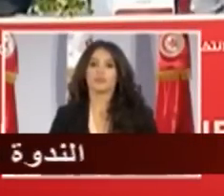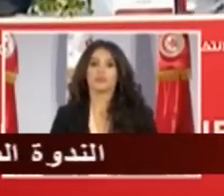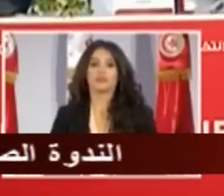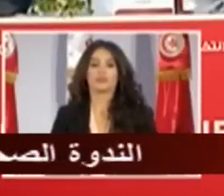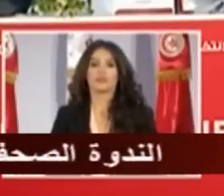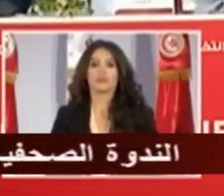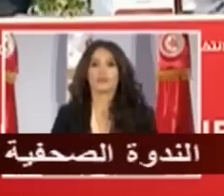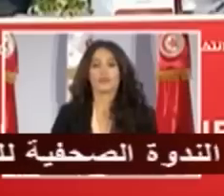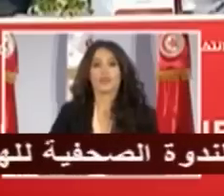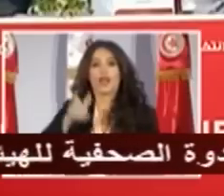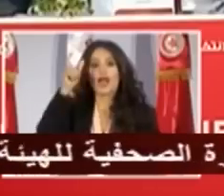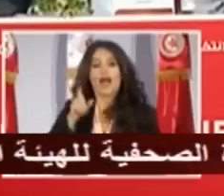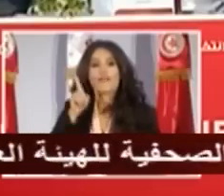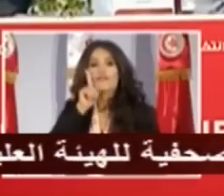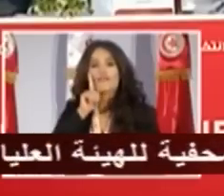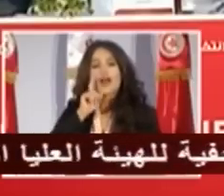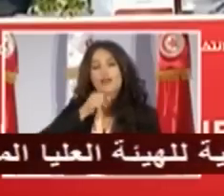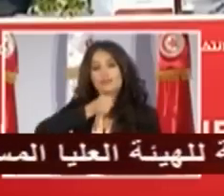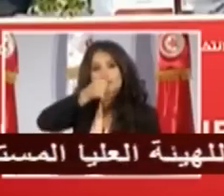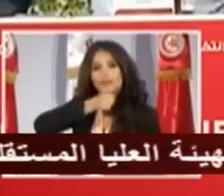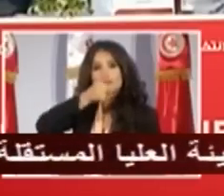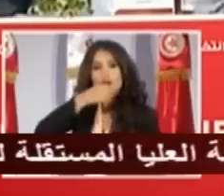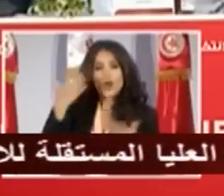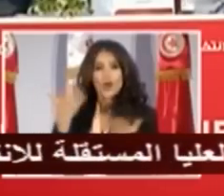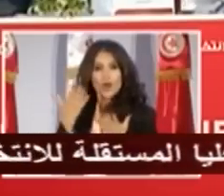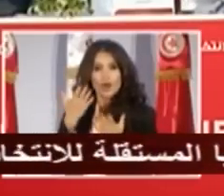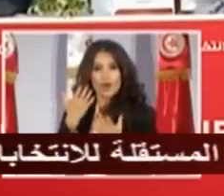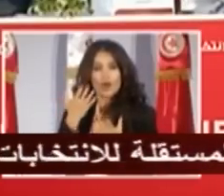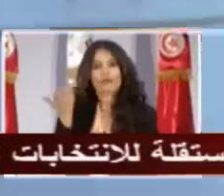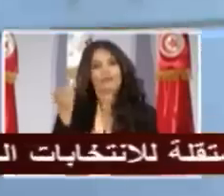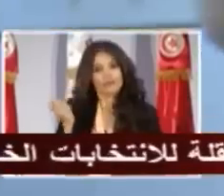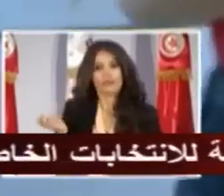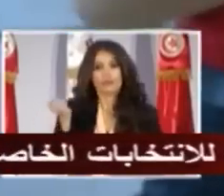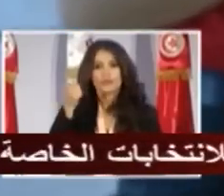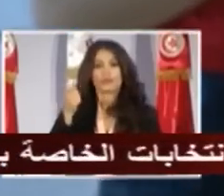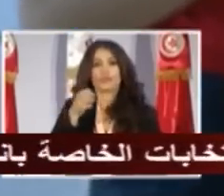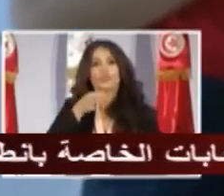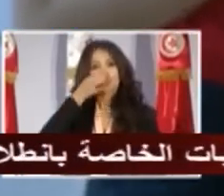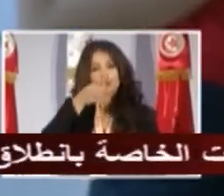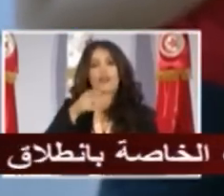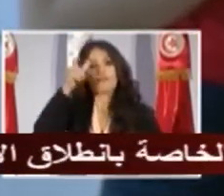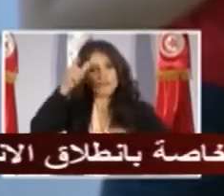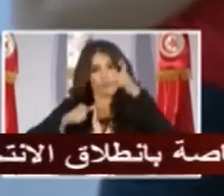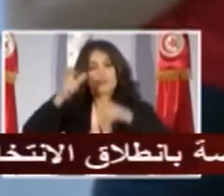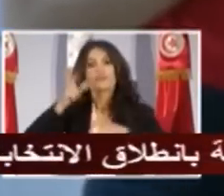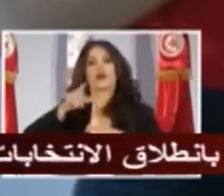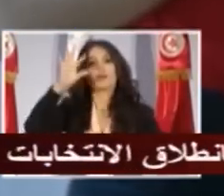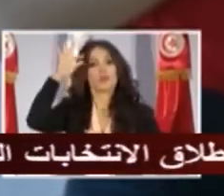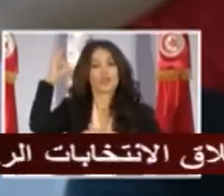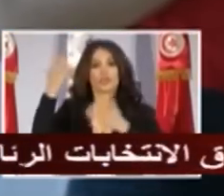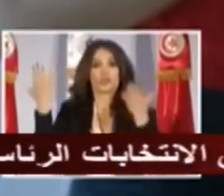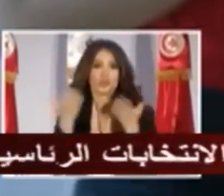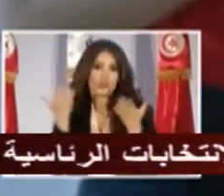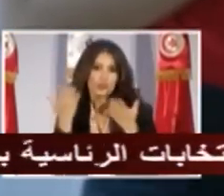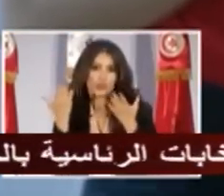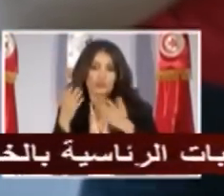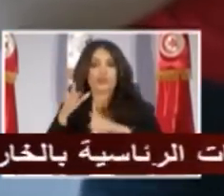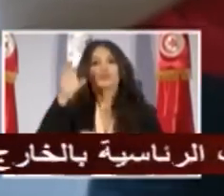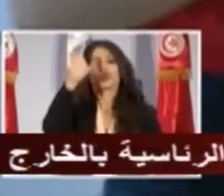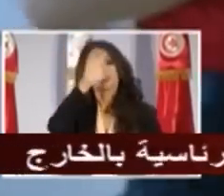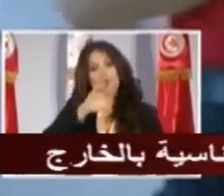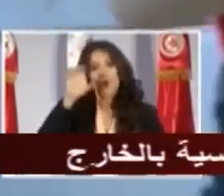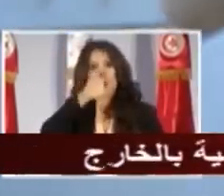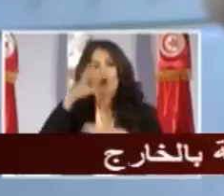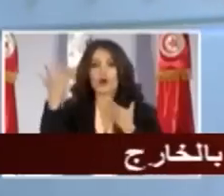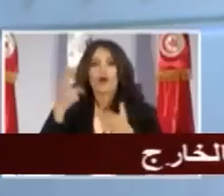العربيه اه هناك اه تونسيين موجودين في ملبورن عددهم مائه وواحد